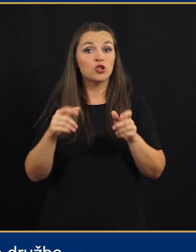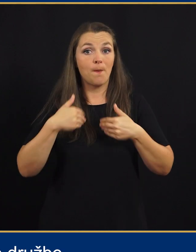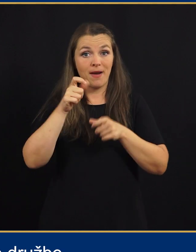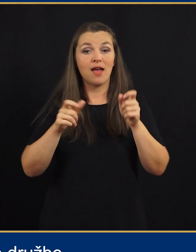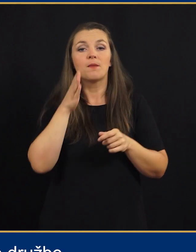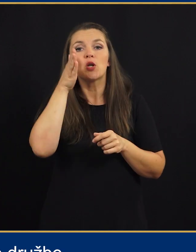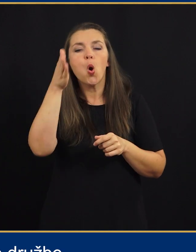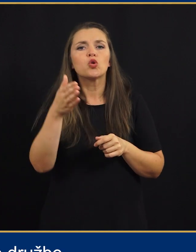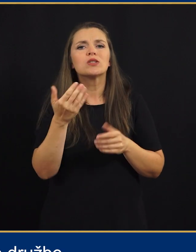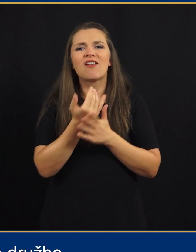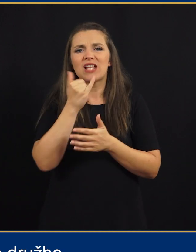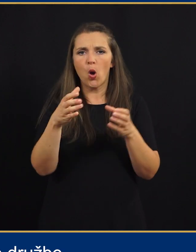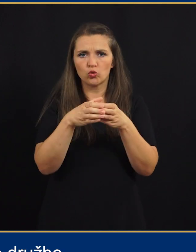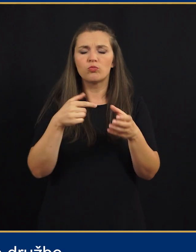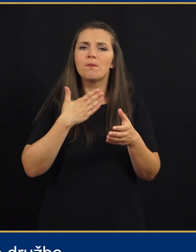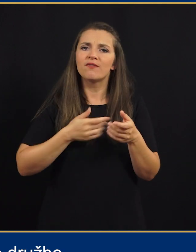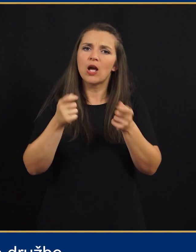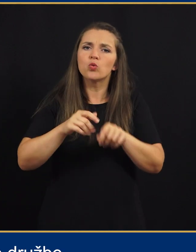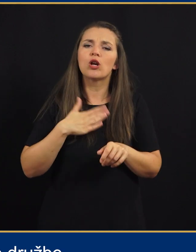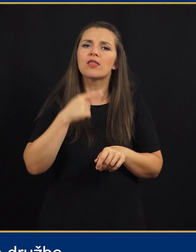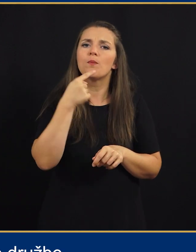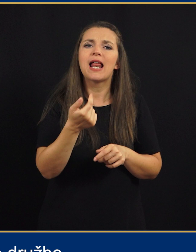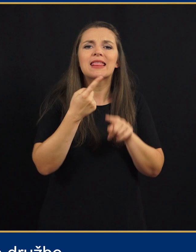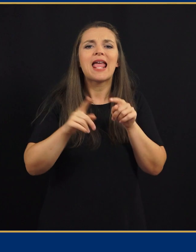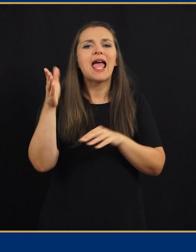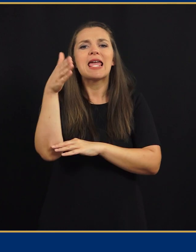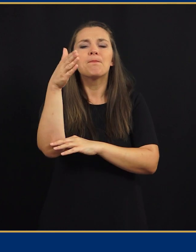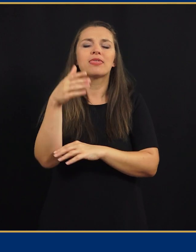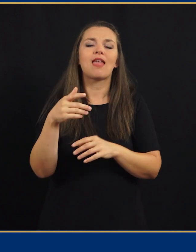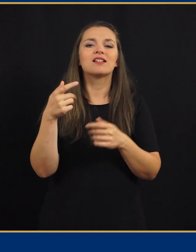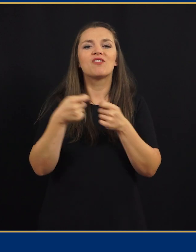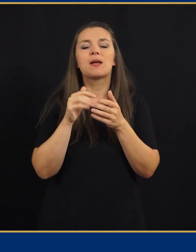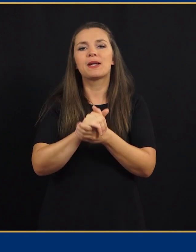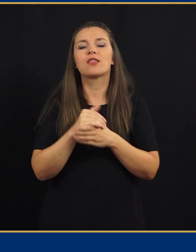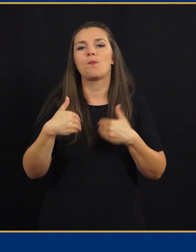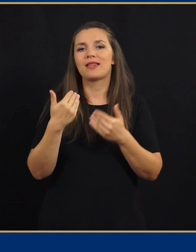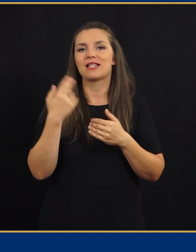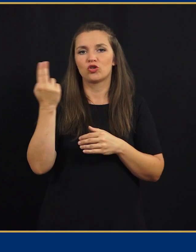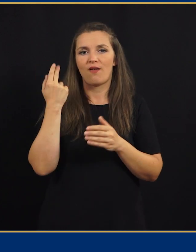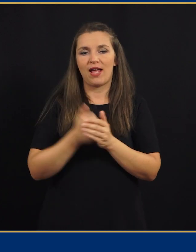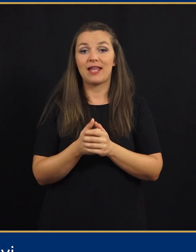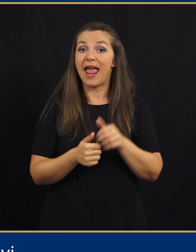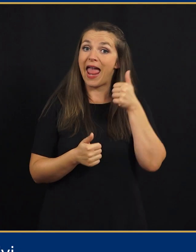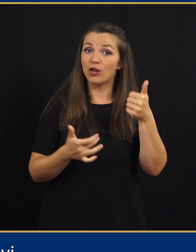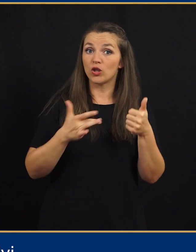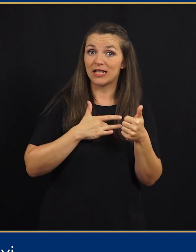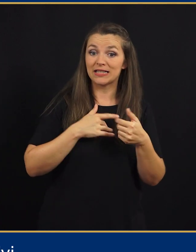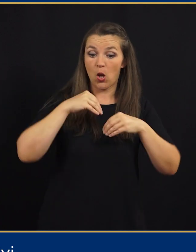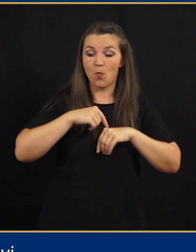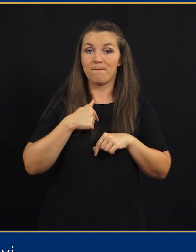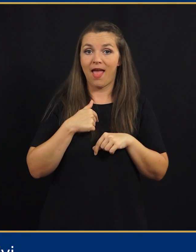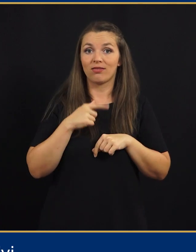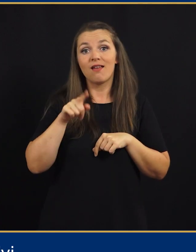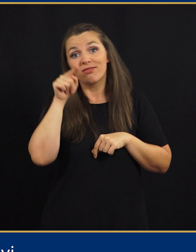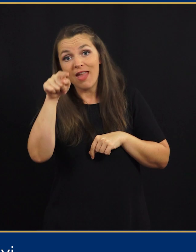mladi prihodnost vsake družbe, bi rada v zaključku omenila del himne Zveze prijateljev mladine Slovenije. Eno srce v meni